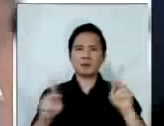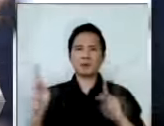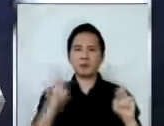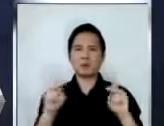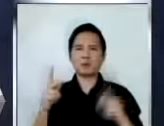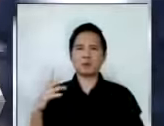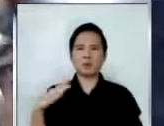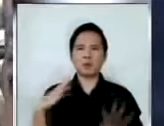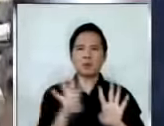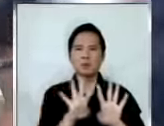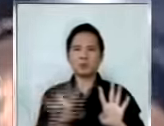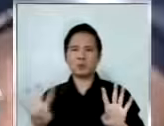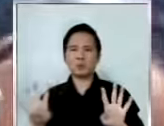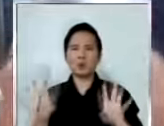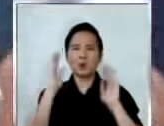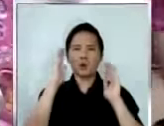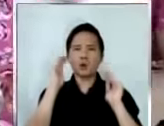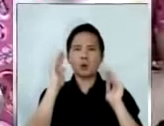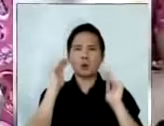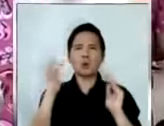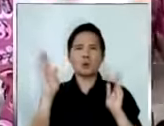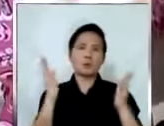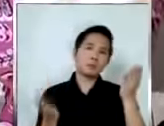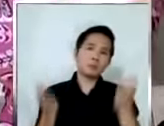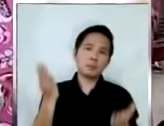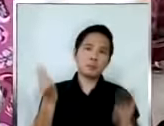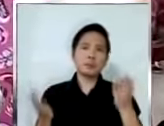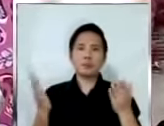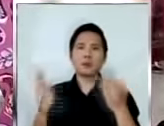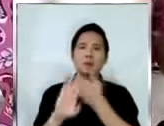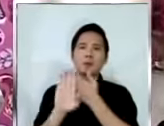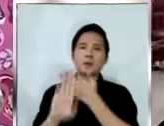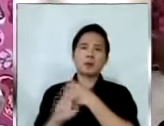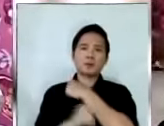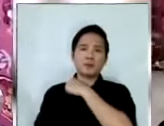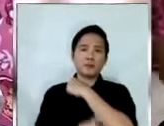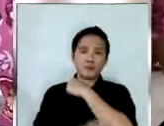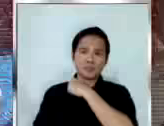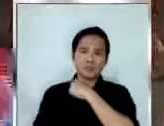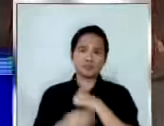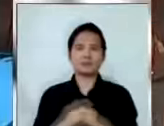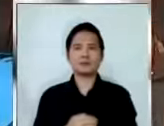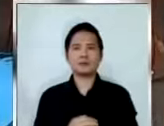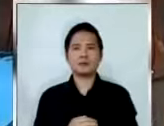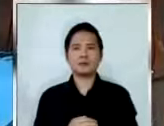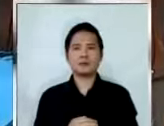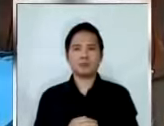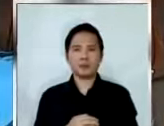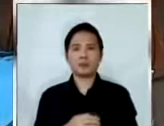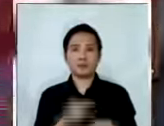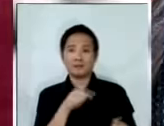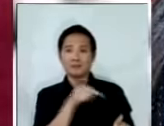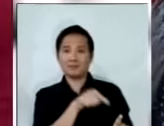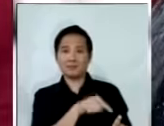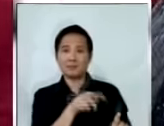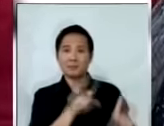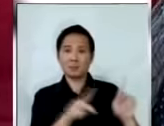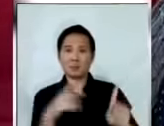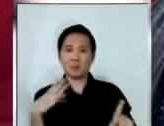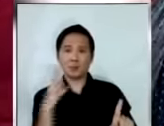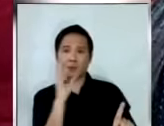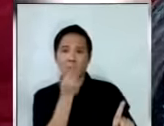sakaling makauwi sa kanilang mga probinsya. Halo-halo na ang mga narito. Karamihan mga OFW na nag-a-apply sa ibang bansa pero inabot